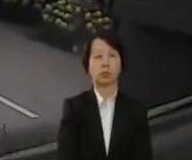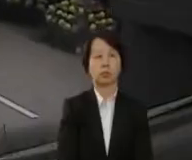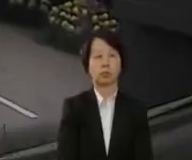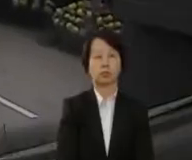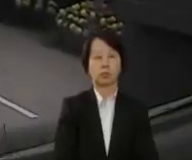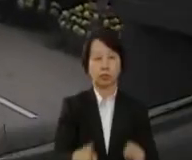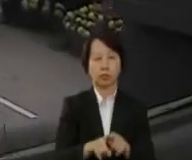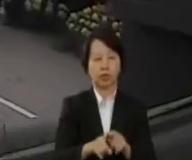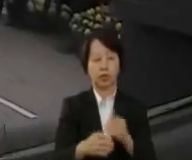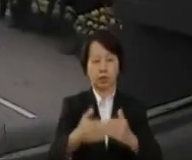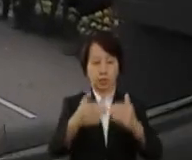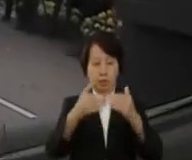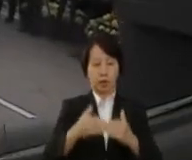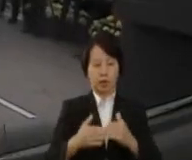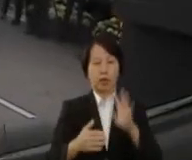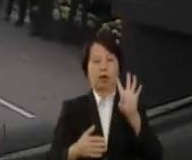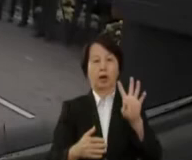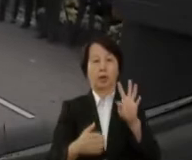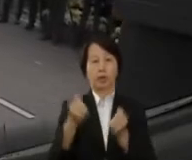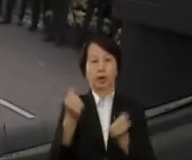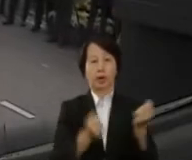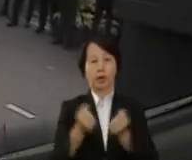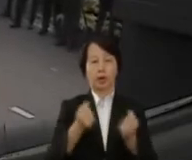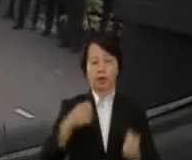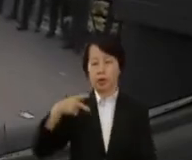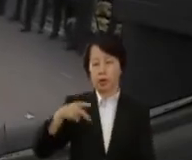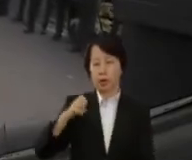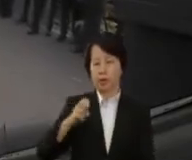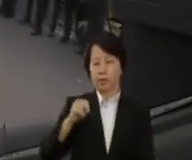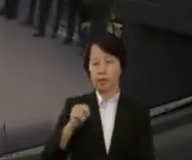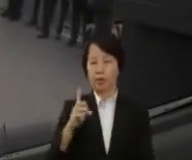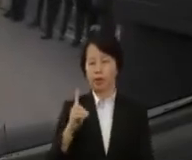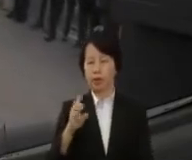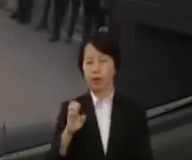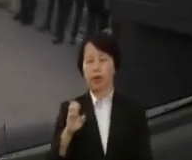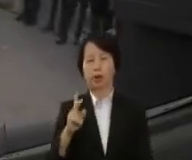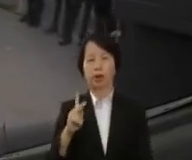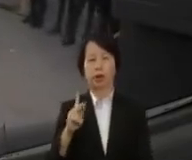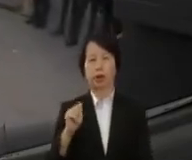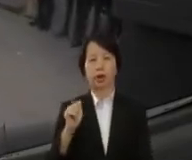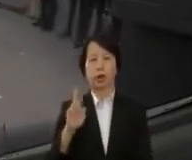Turut bergerak di belakang adalah 4 buah kenderaan pendekar.